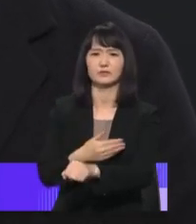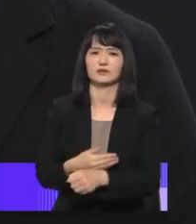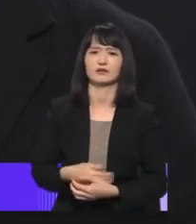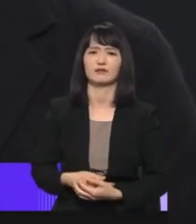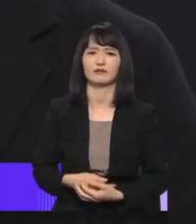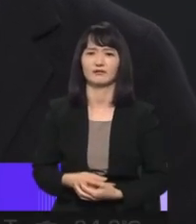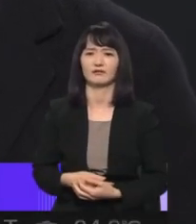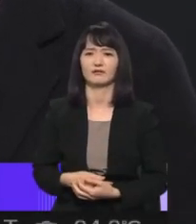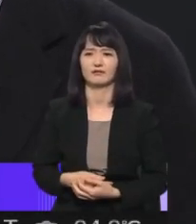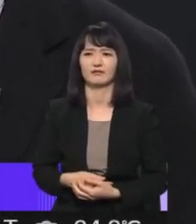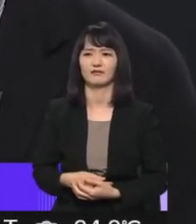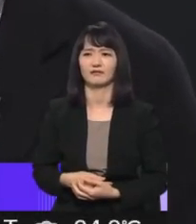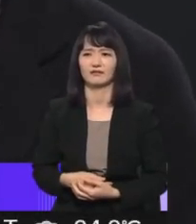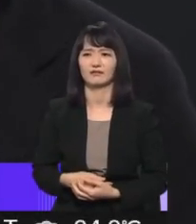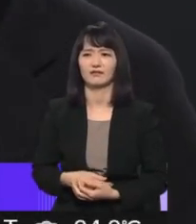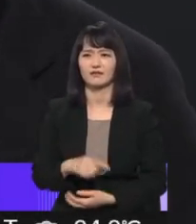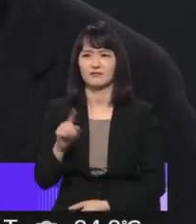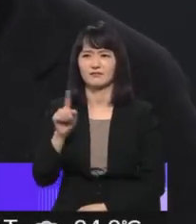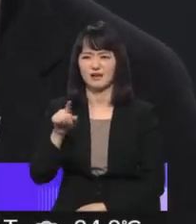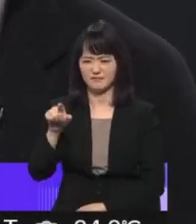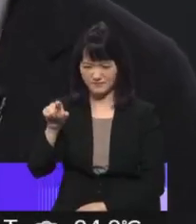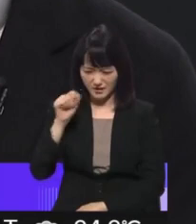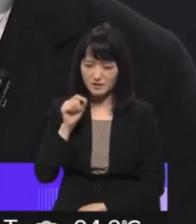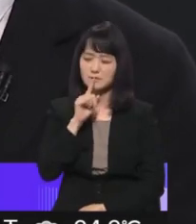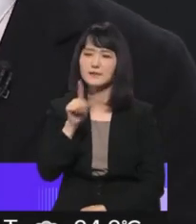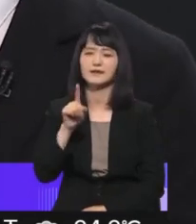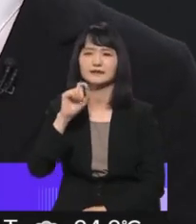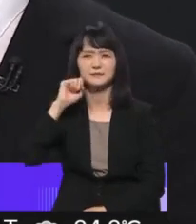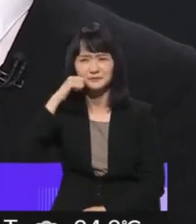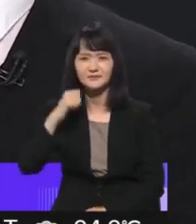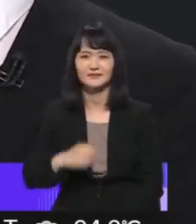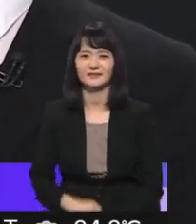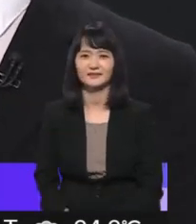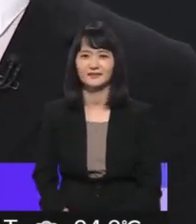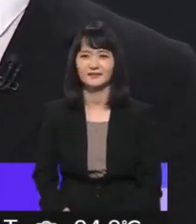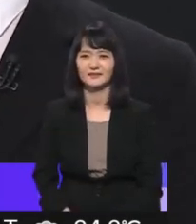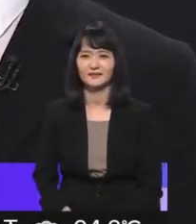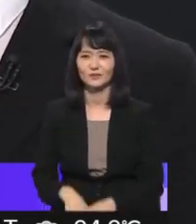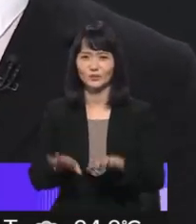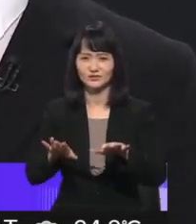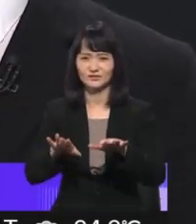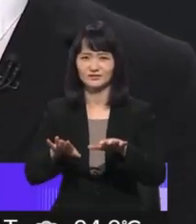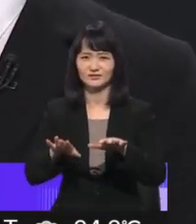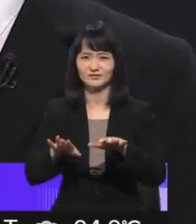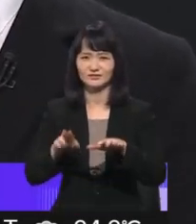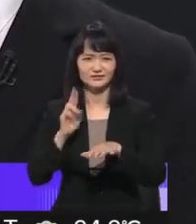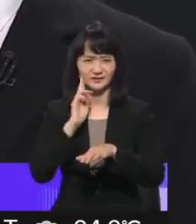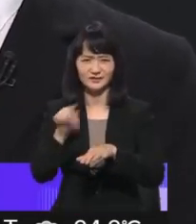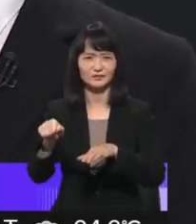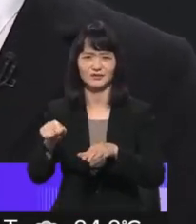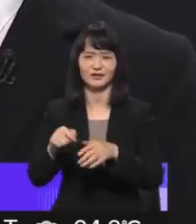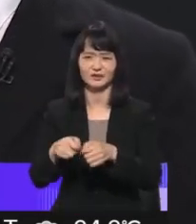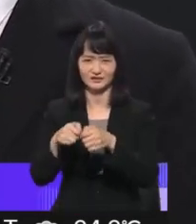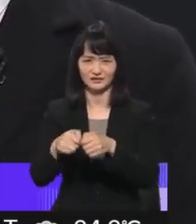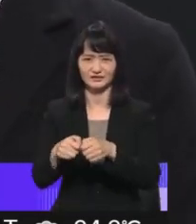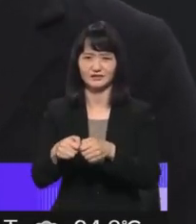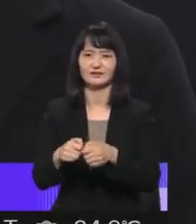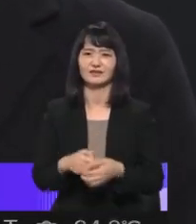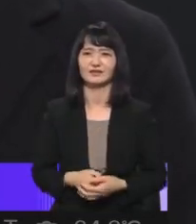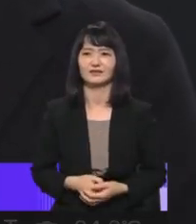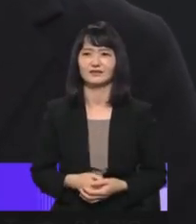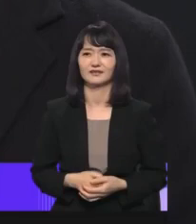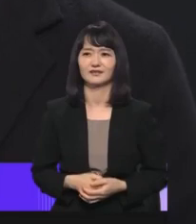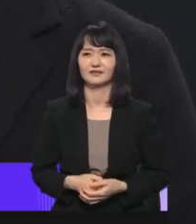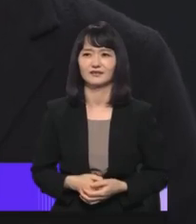아 아까 뭐라 생각 억지와 얘기하기 어려울 뿐만 오늘의 얘기가 잘 하셔서 아 5 가을 세네요 내가 저희